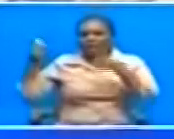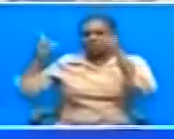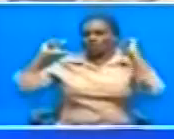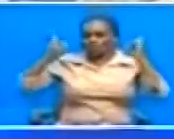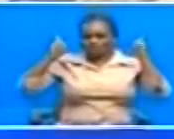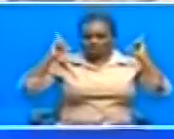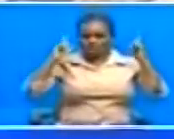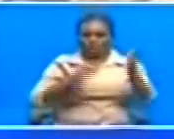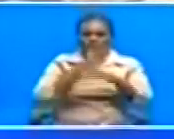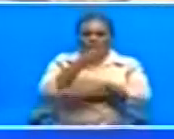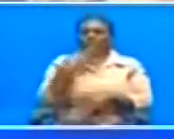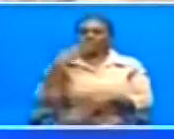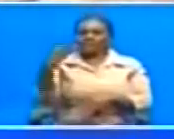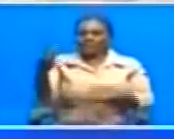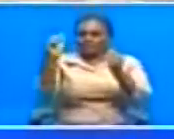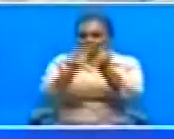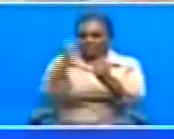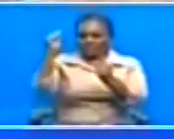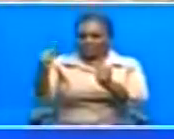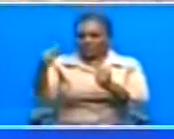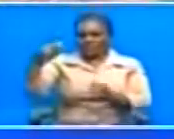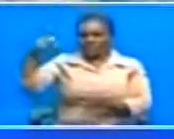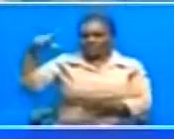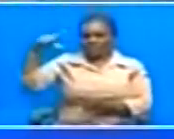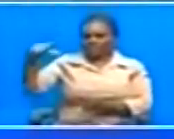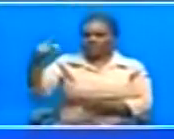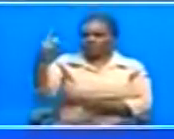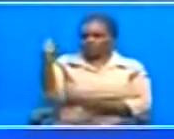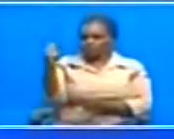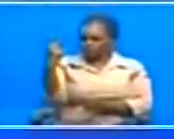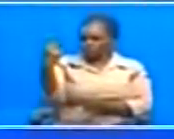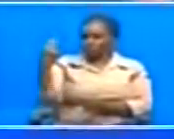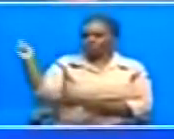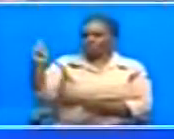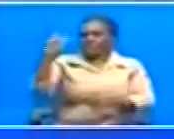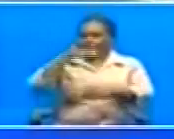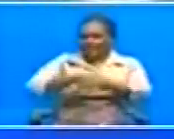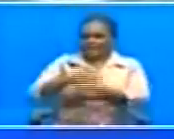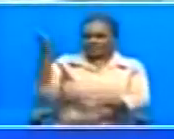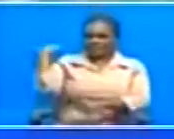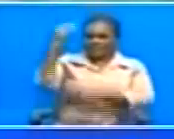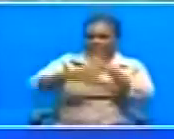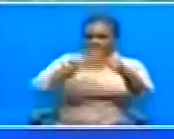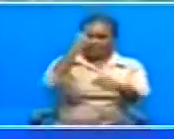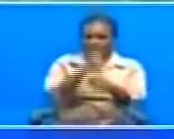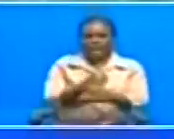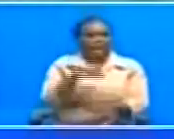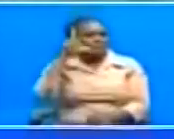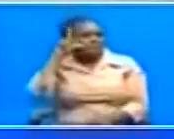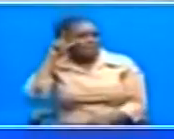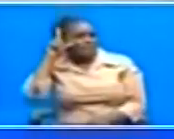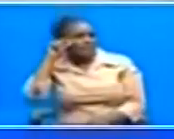za ndovu 314 zenye uzito wa zaidi ya tani mbili zilizonaswa mwaka jana eneo la Chuda,